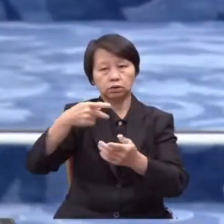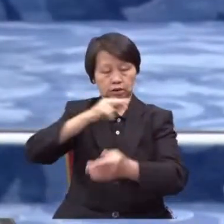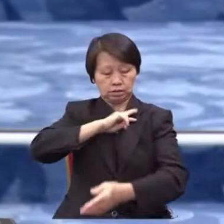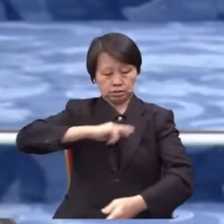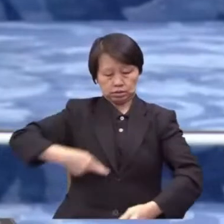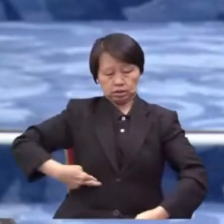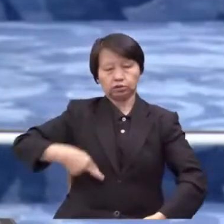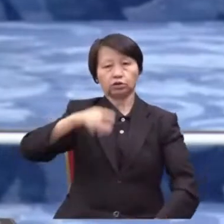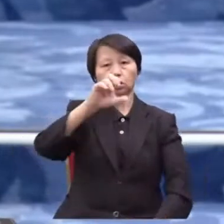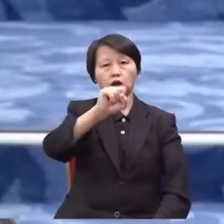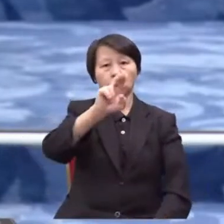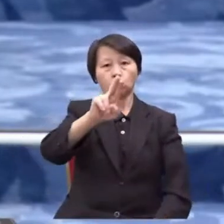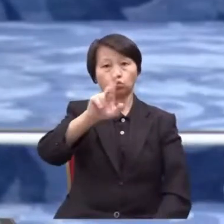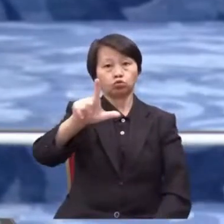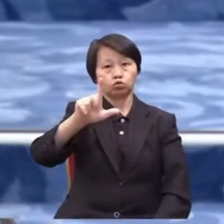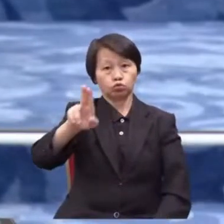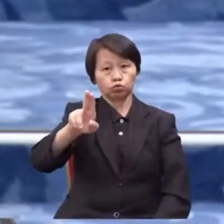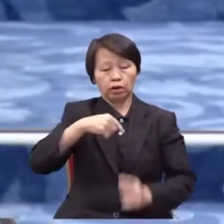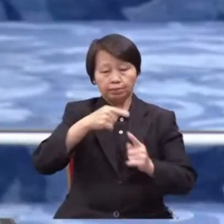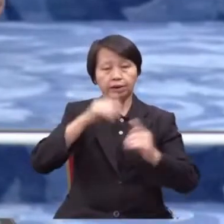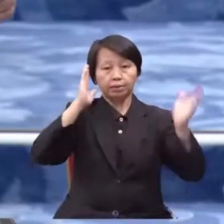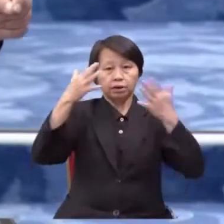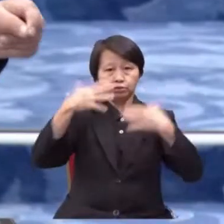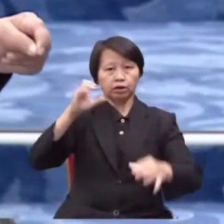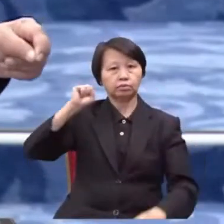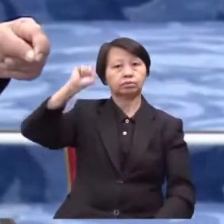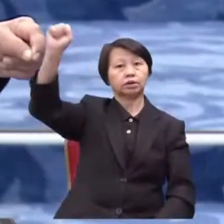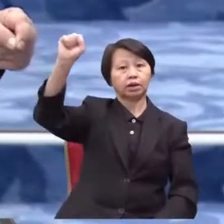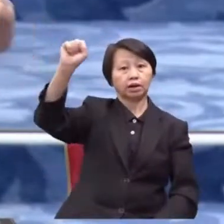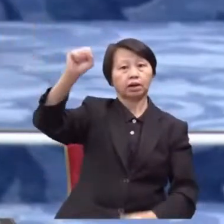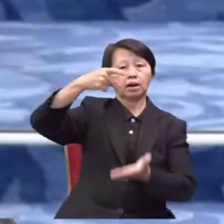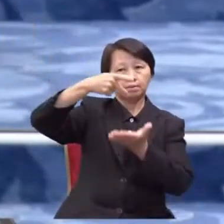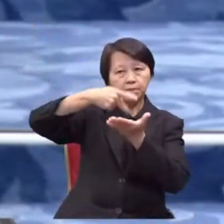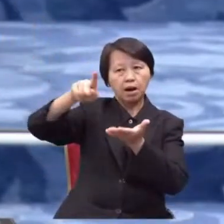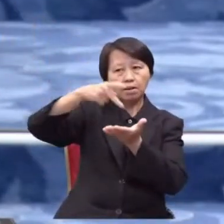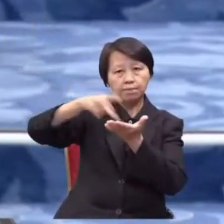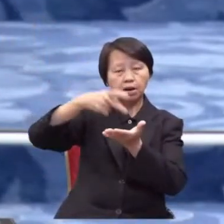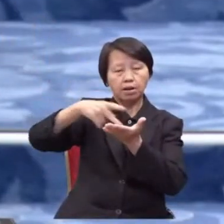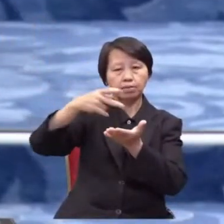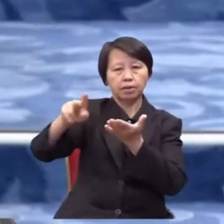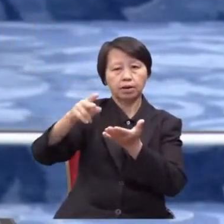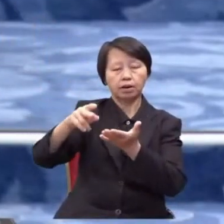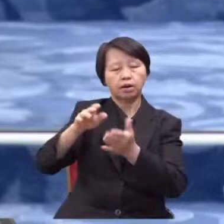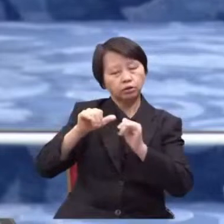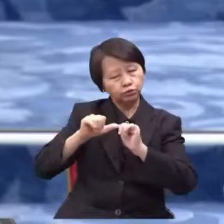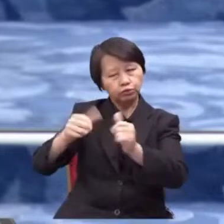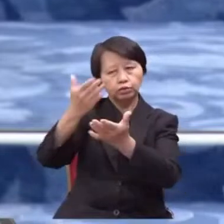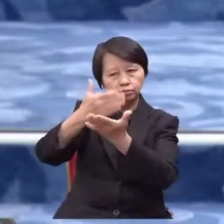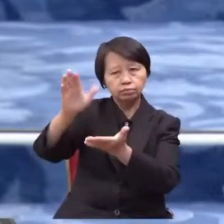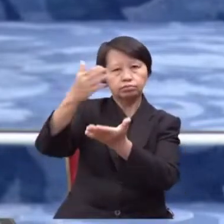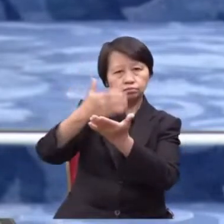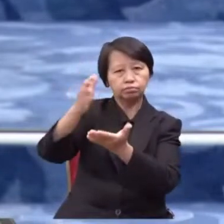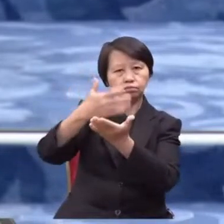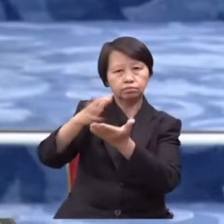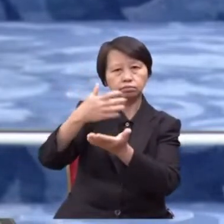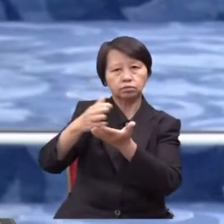sulung jadi bila kita merdeka bayaran itu kita teruskan kita hanya batalkan atas